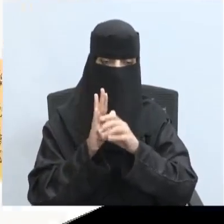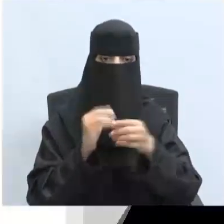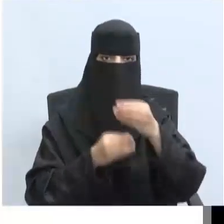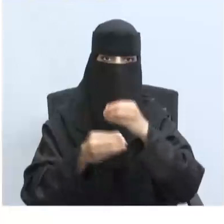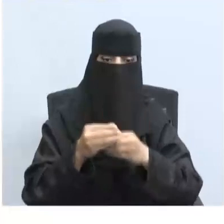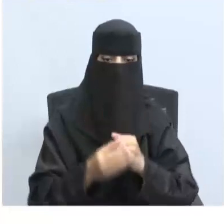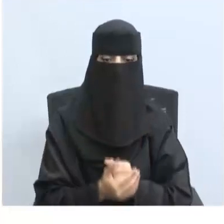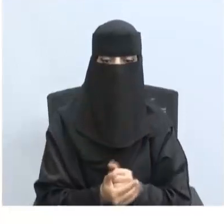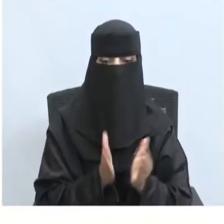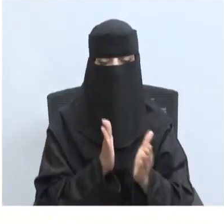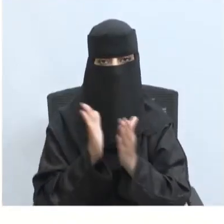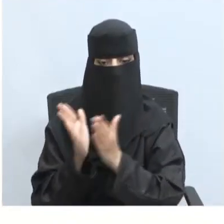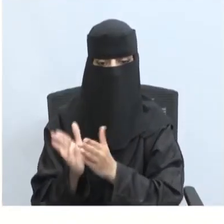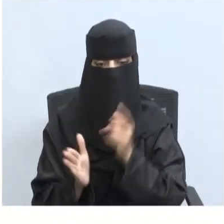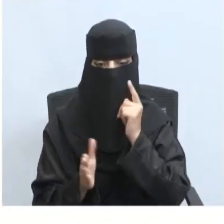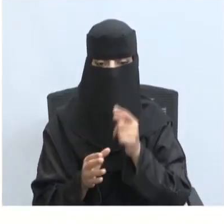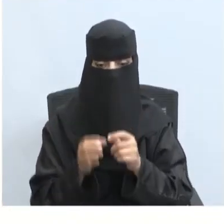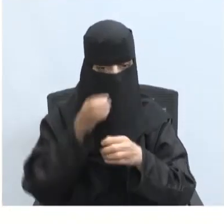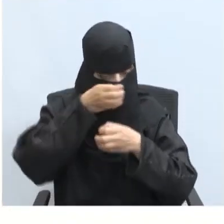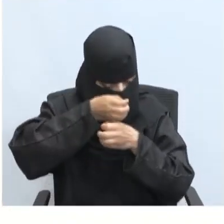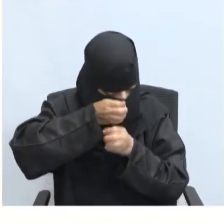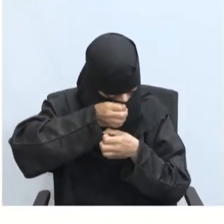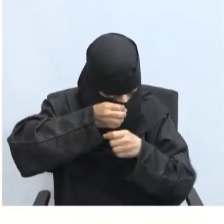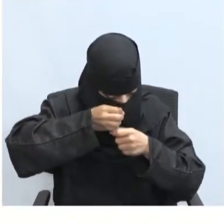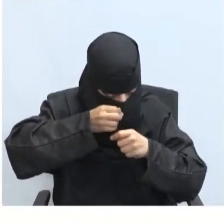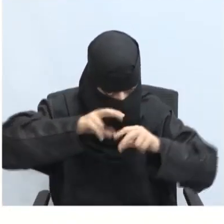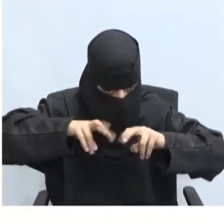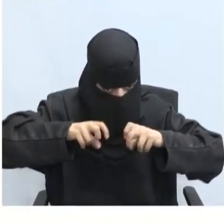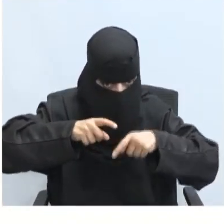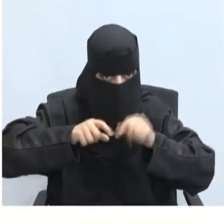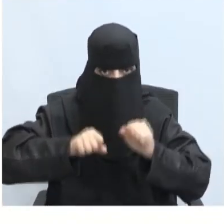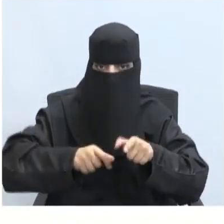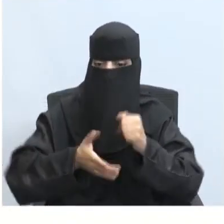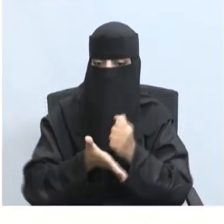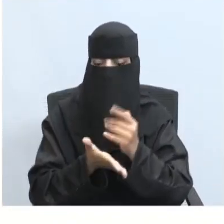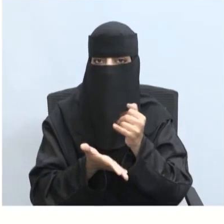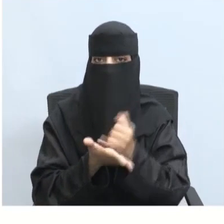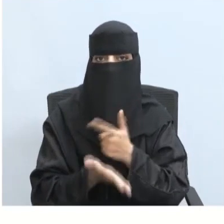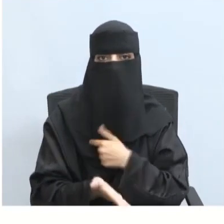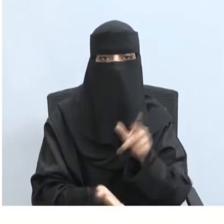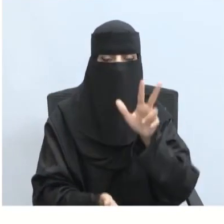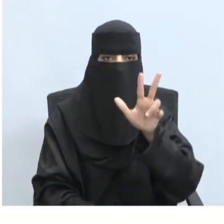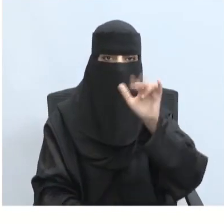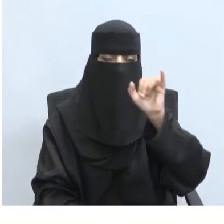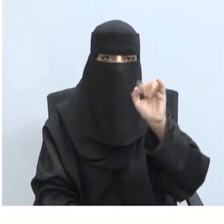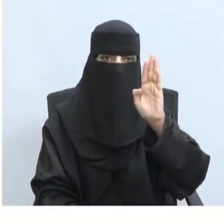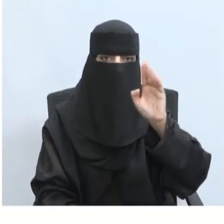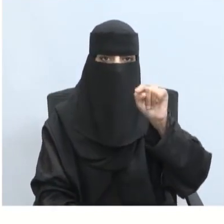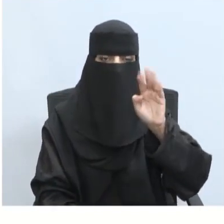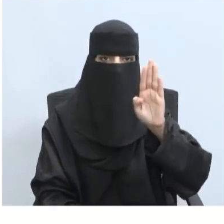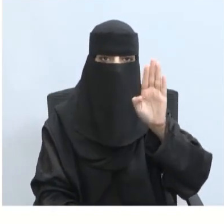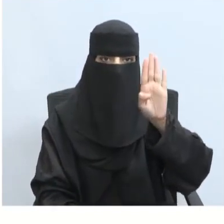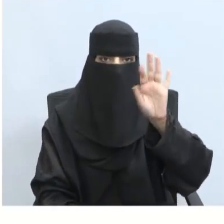العاكسه ايضا لدينا الميكروسكوب الميكروسكوب يستخدم لماذا يستخدم ل رؤيه